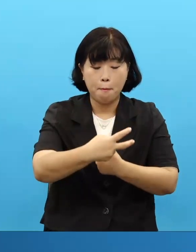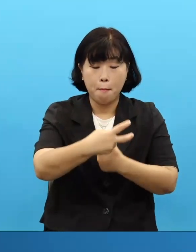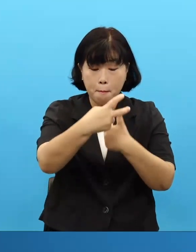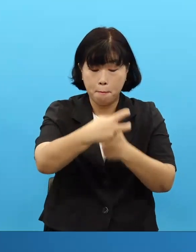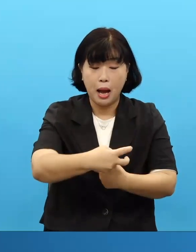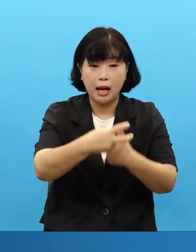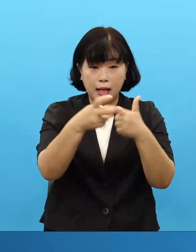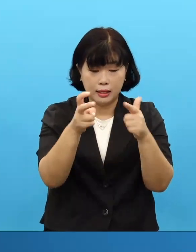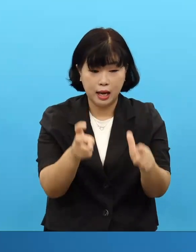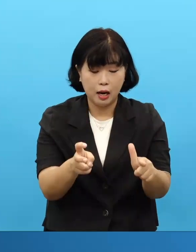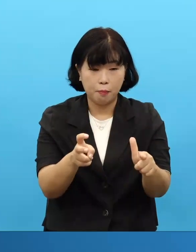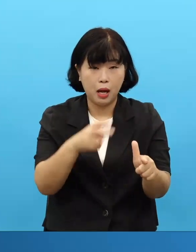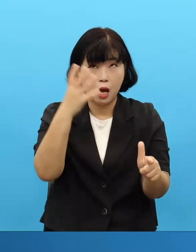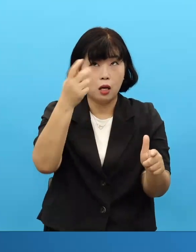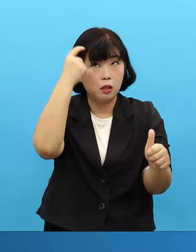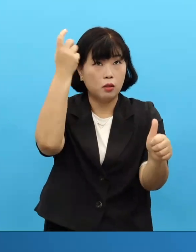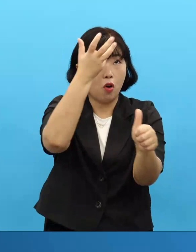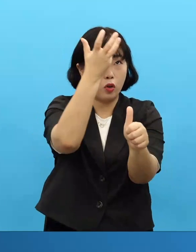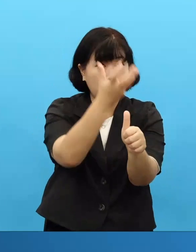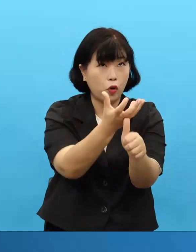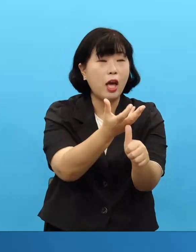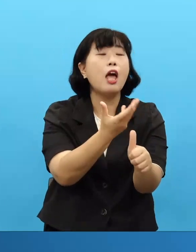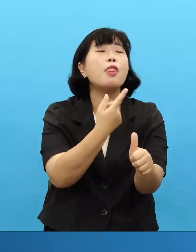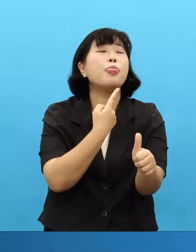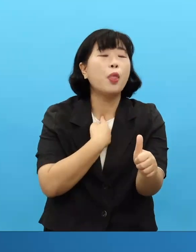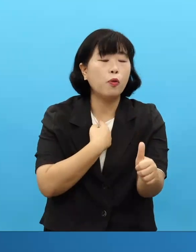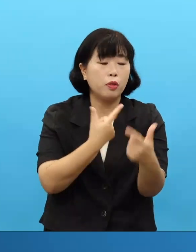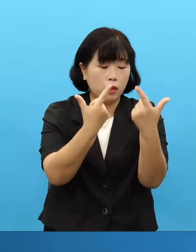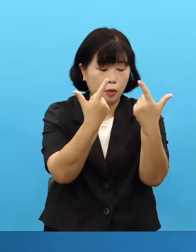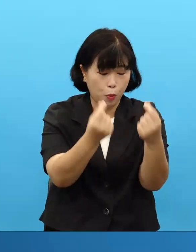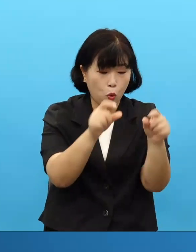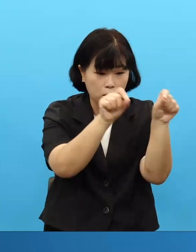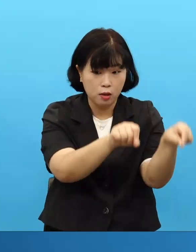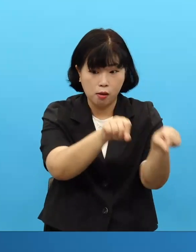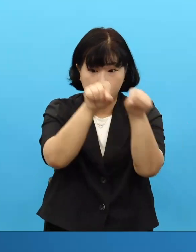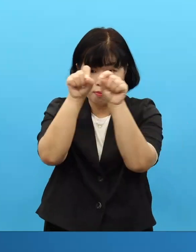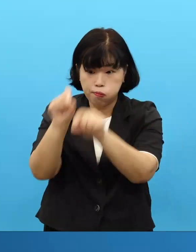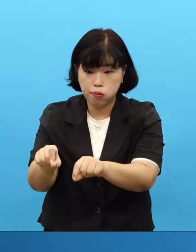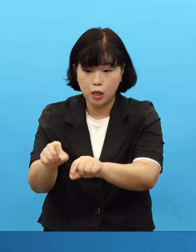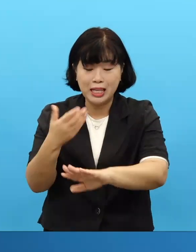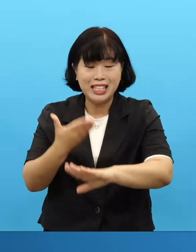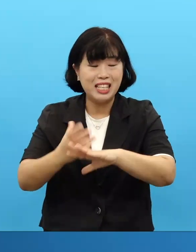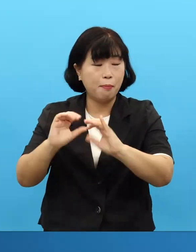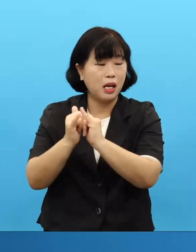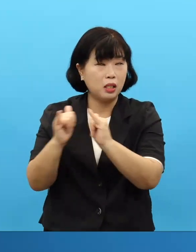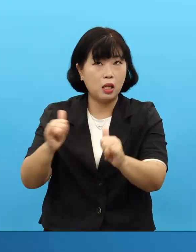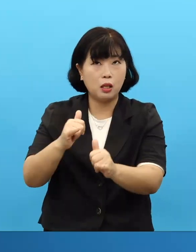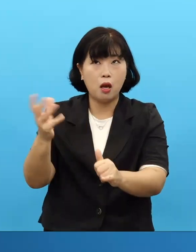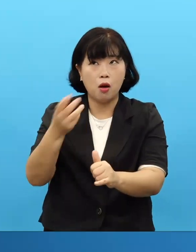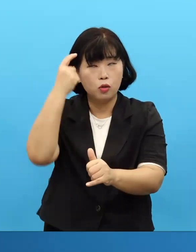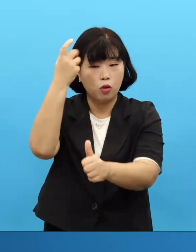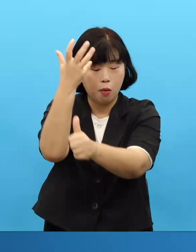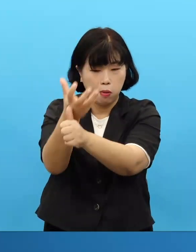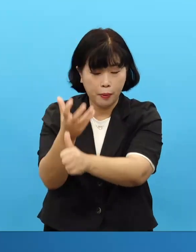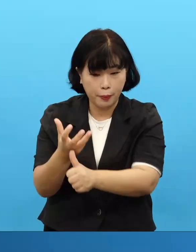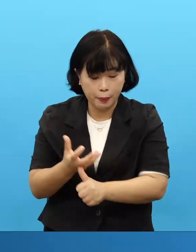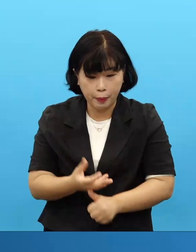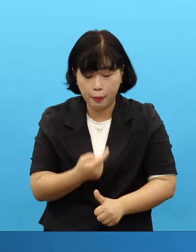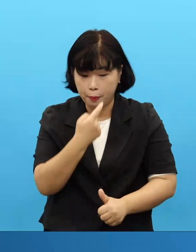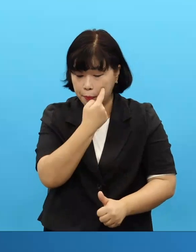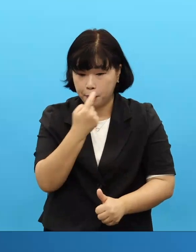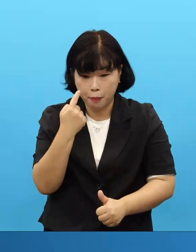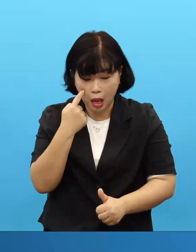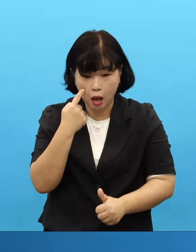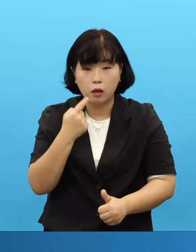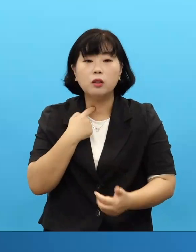room. 그거부터 하라는 거예요. It's starting with that. 사업도 그래야 돼요. Same with your business. 저는 사업을 하는 시작하는 사람을 봅니다. 300% 준비 안